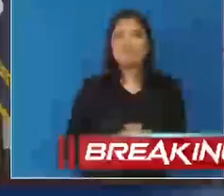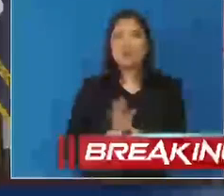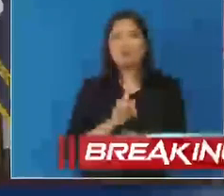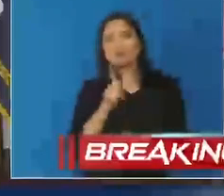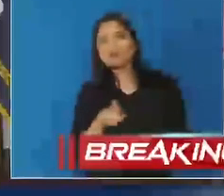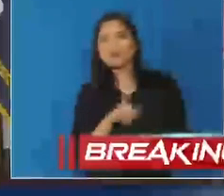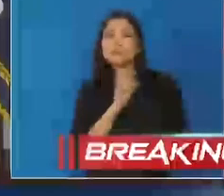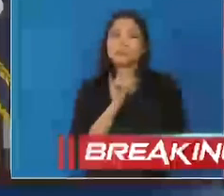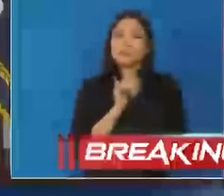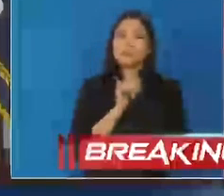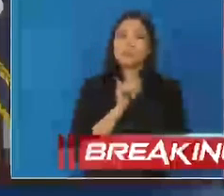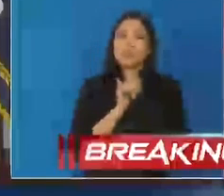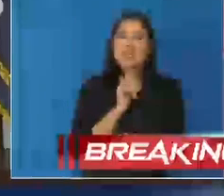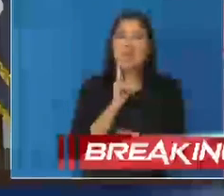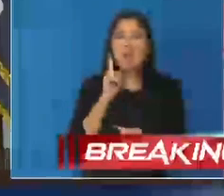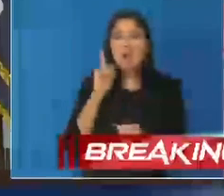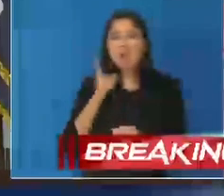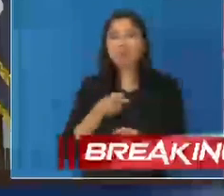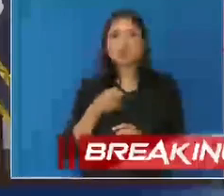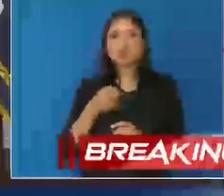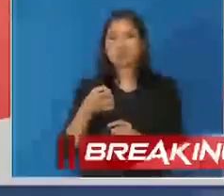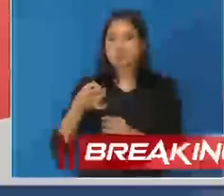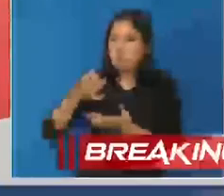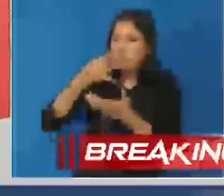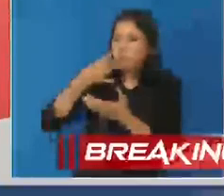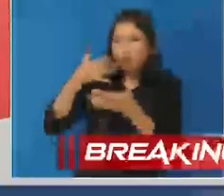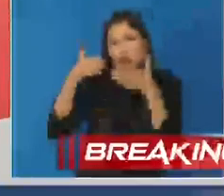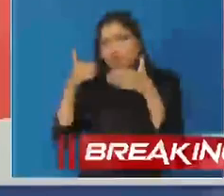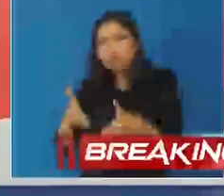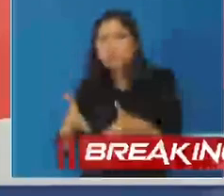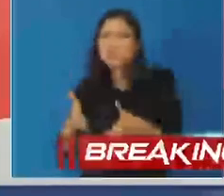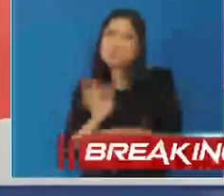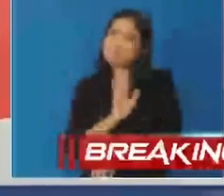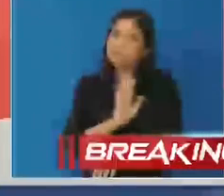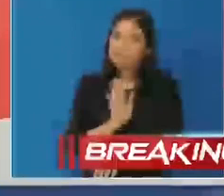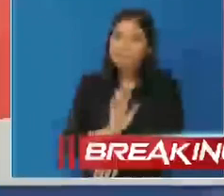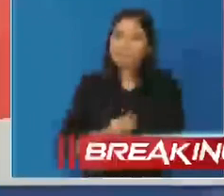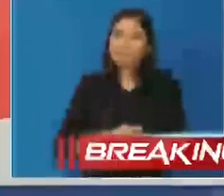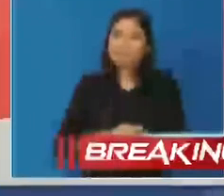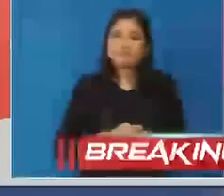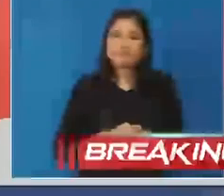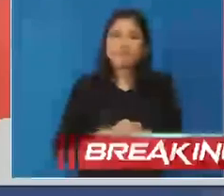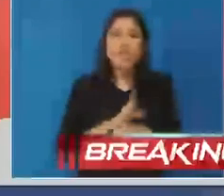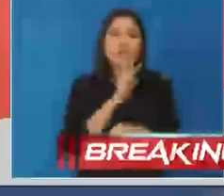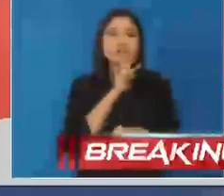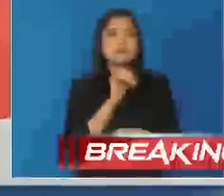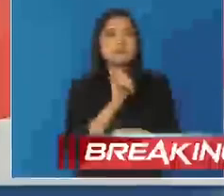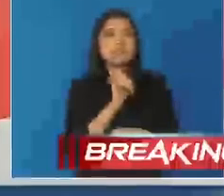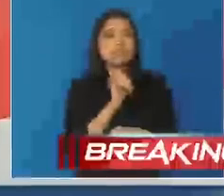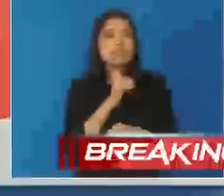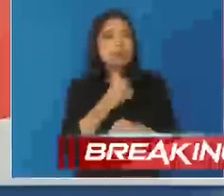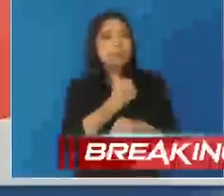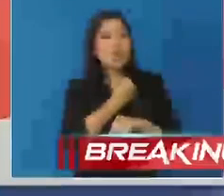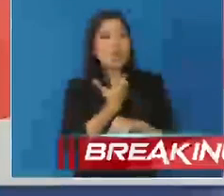kemudian harus mengkonsumsi hal-hal yang khusus tidak perlu kemudian terpengaruh untuk harus